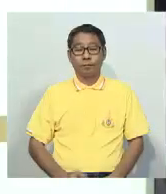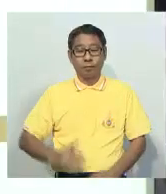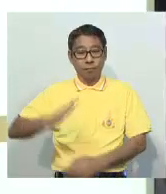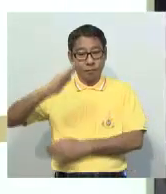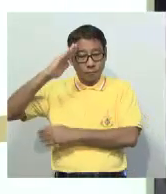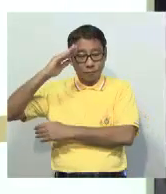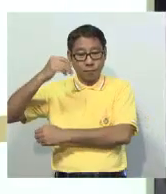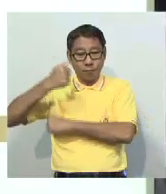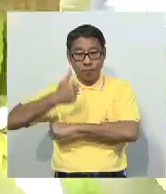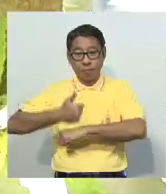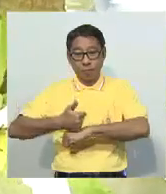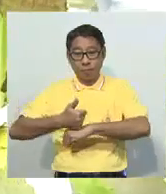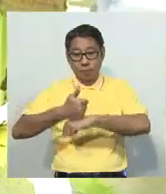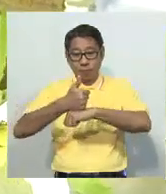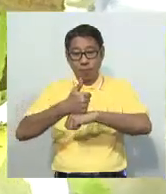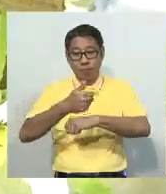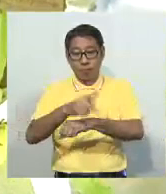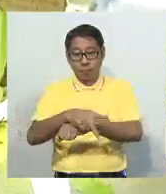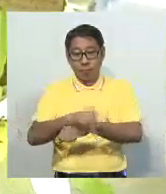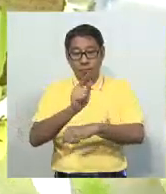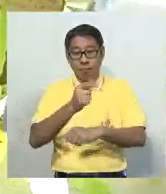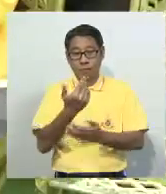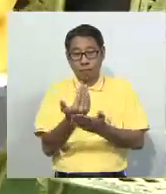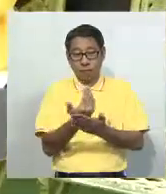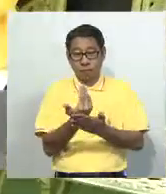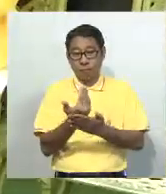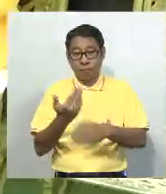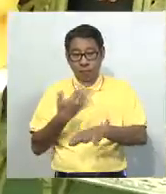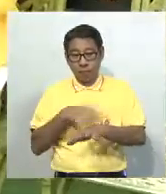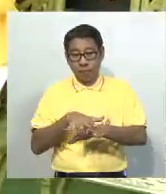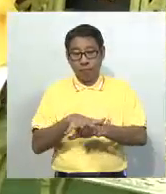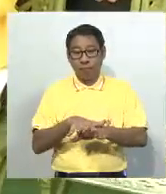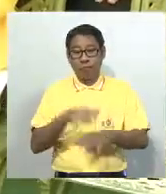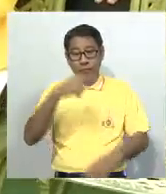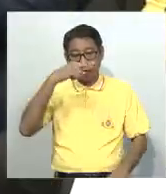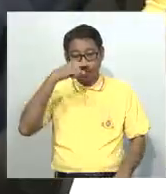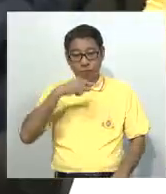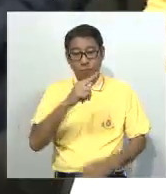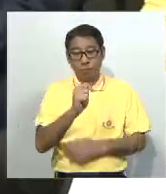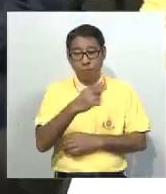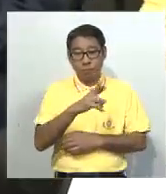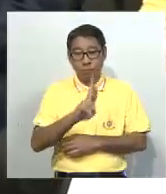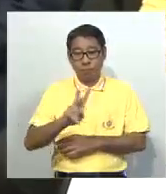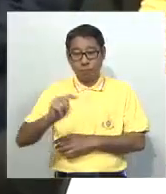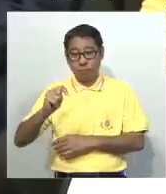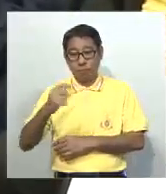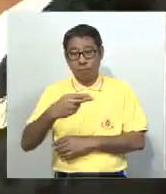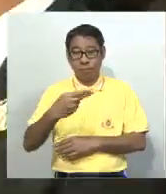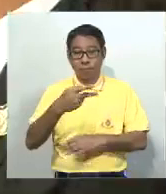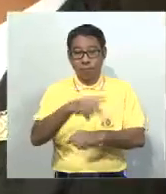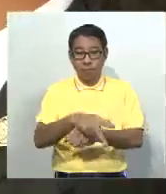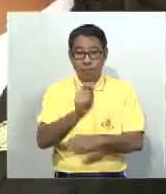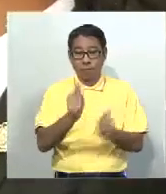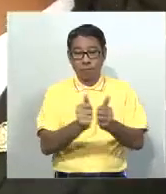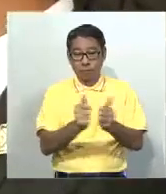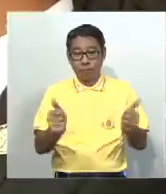พลเอกกิติเชษฐ์ สอนดิษฐพันธ์ประธานโทรทัศน์รวมการเฉพาะกิจแห่งประเทศไทยหรือทรท.ในฐานะประธ